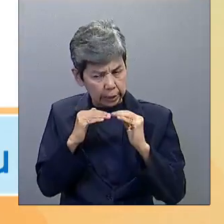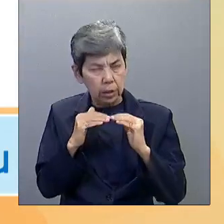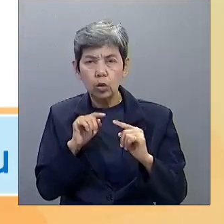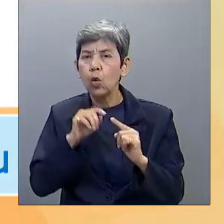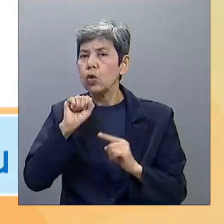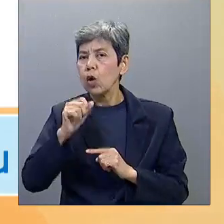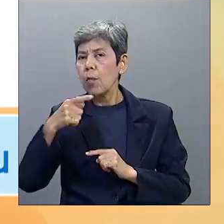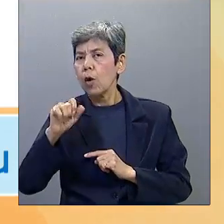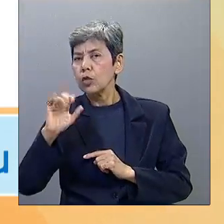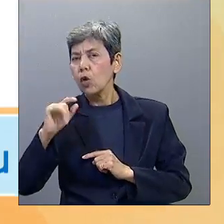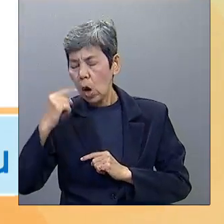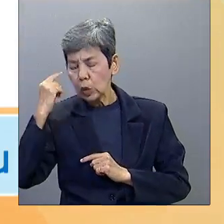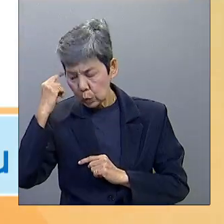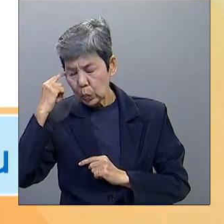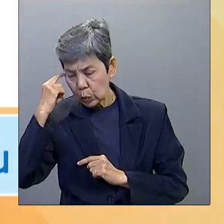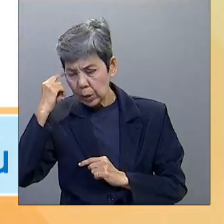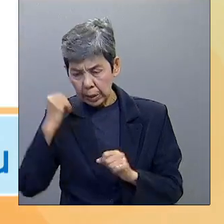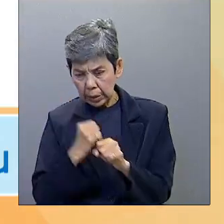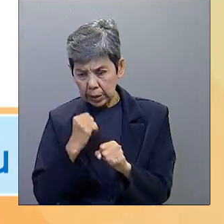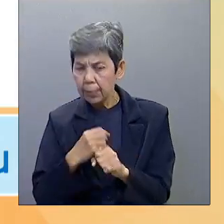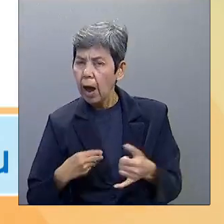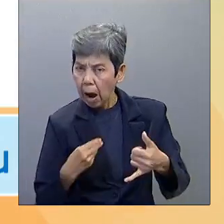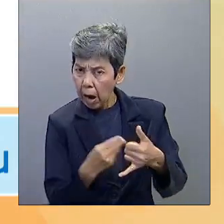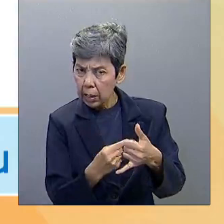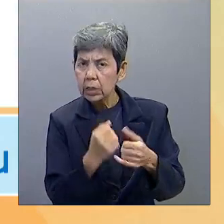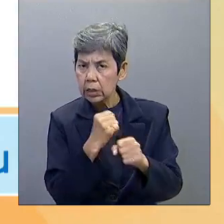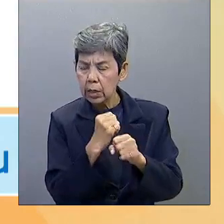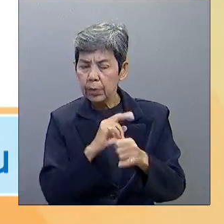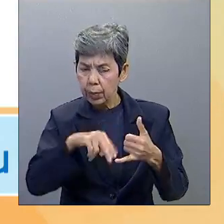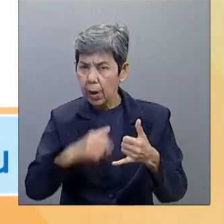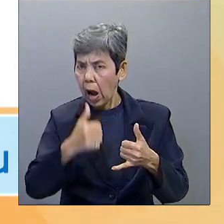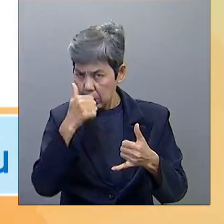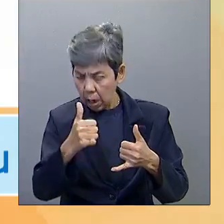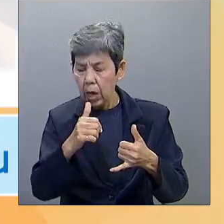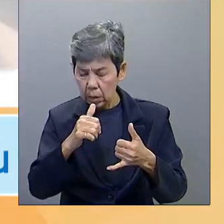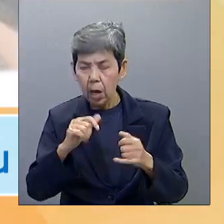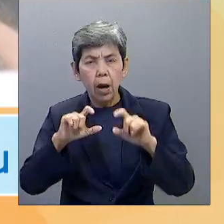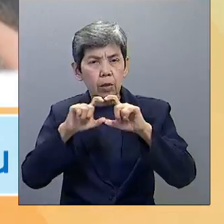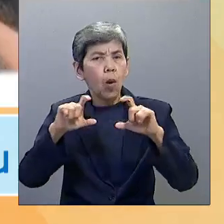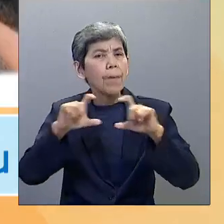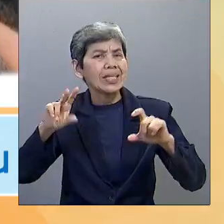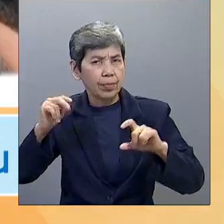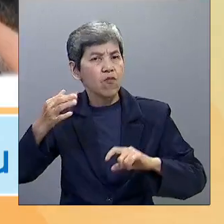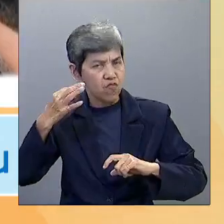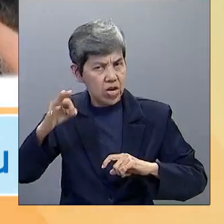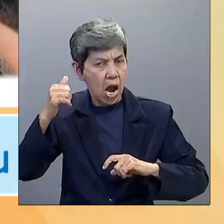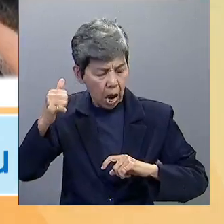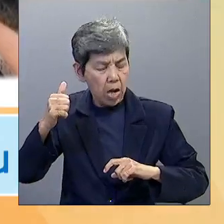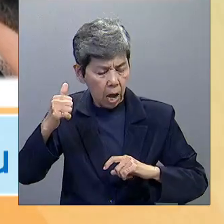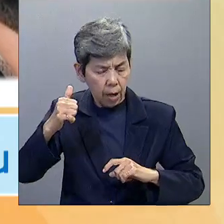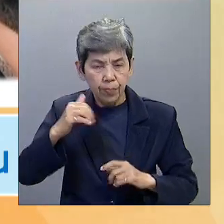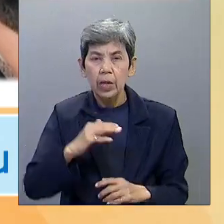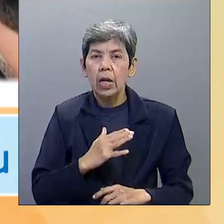สช.ด้านสิทธิ์ต่างๆเพื่อเรียกร้องสิทธิ์ว่าเขามีสิทธิ์ในการรักษาพยาบาลในส่วนไหนๆบ้างอะไรเงี้ยค่ะเบื้องต้นแล้ว